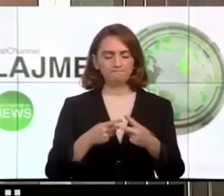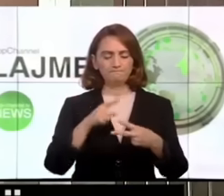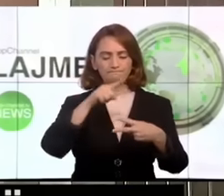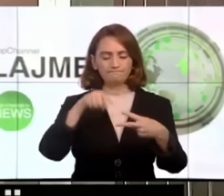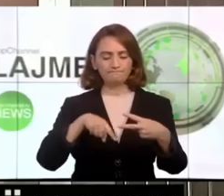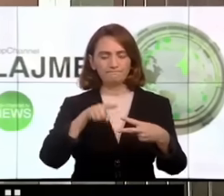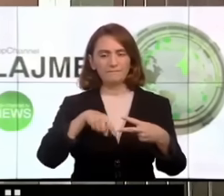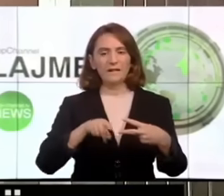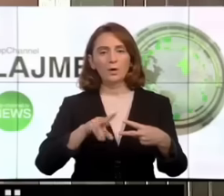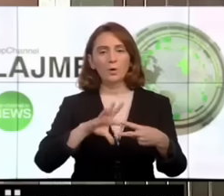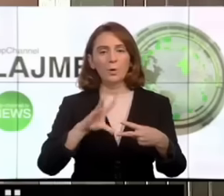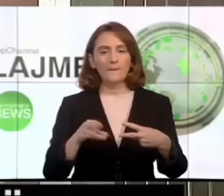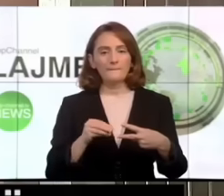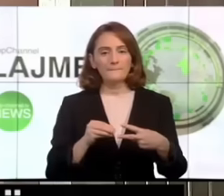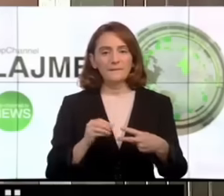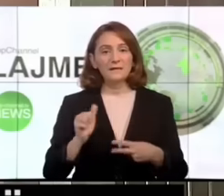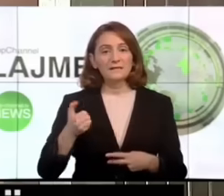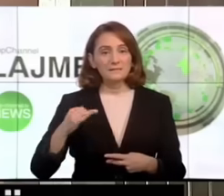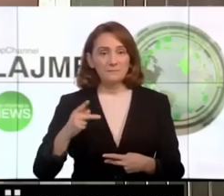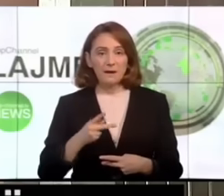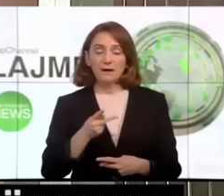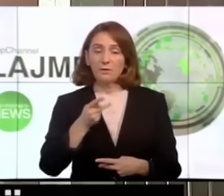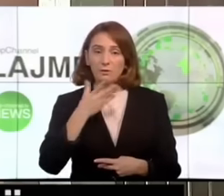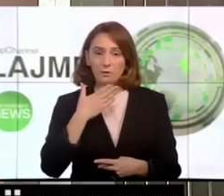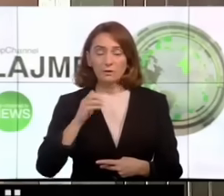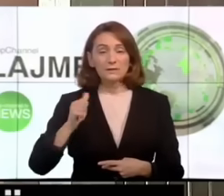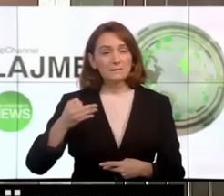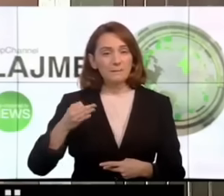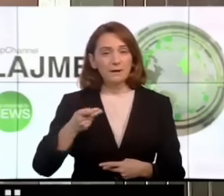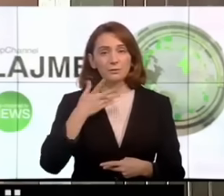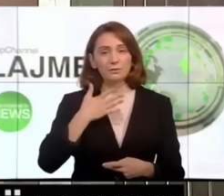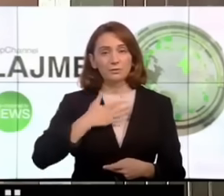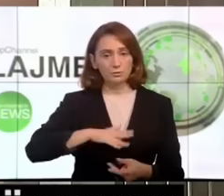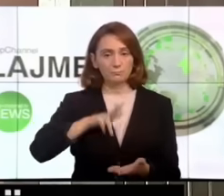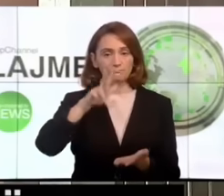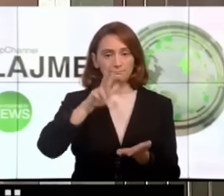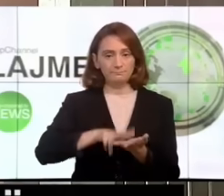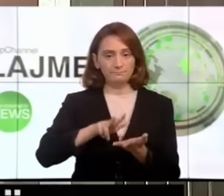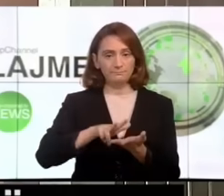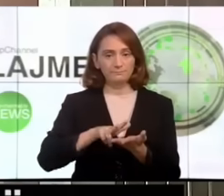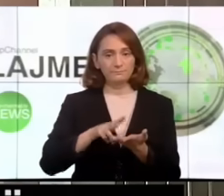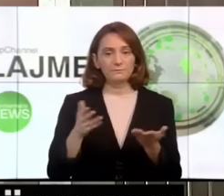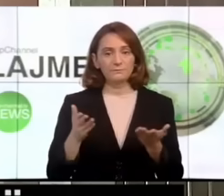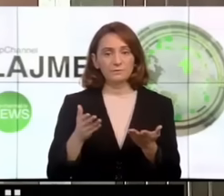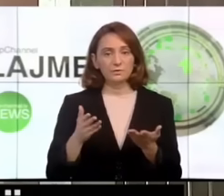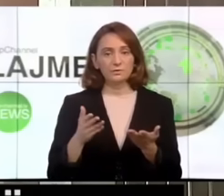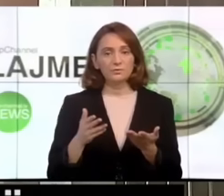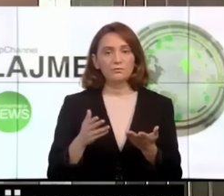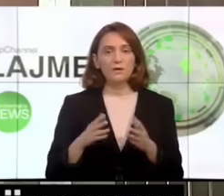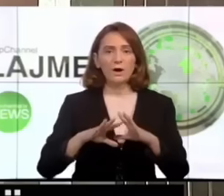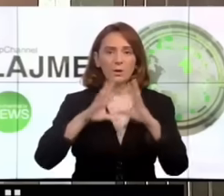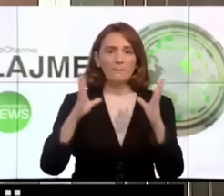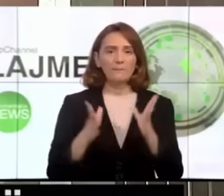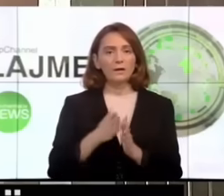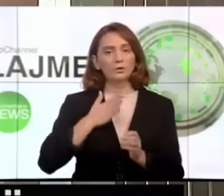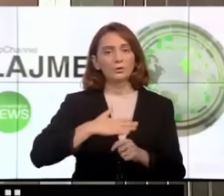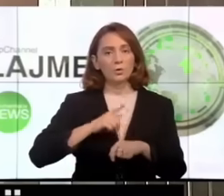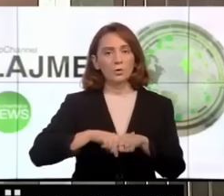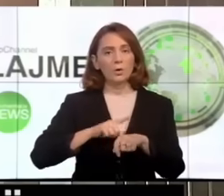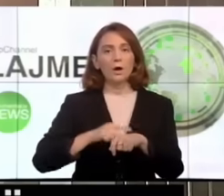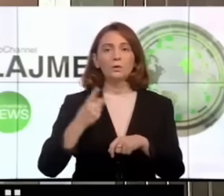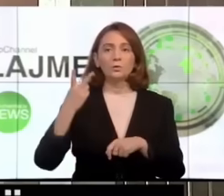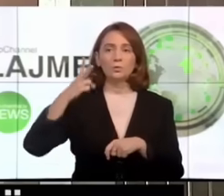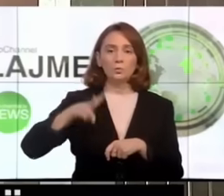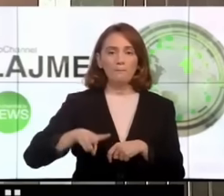mbyllura më herët, ku SPAK sërish kishte këmbgulur dhe kishte depozituar informacion 2 mujor mbi hetimet Ira Çekanit